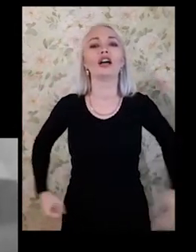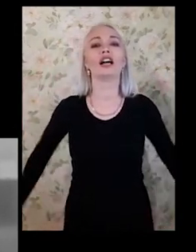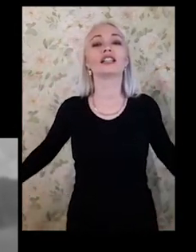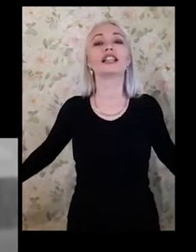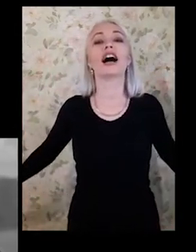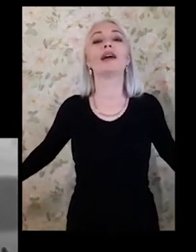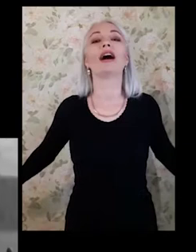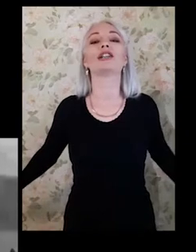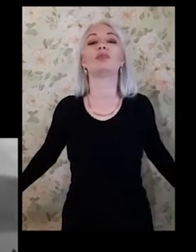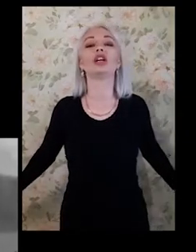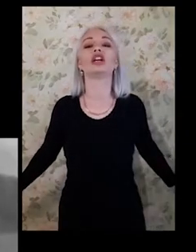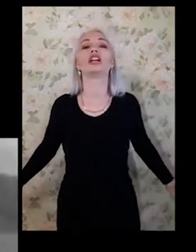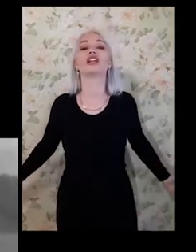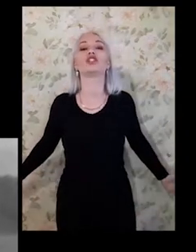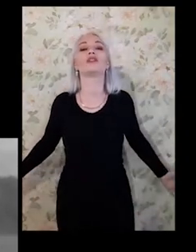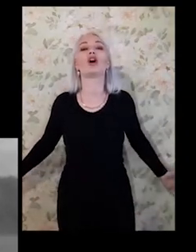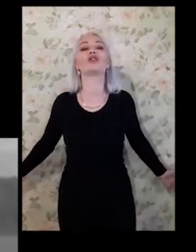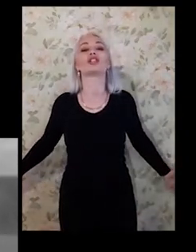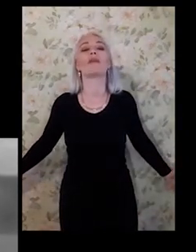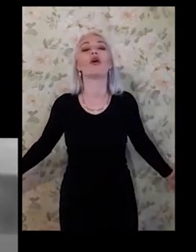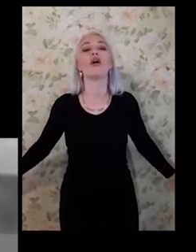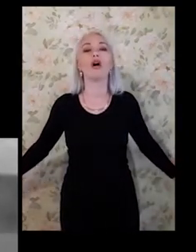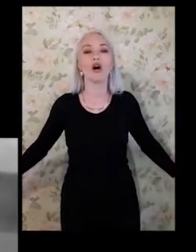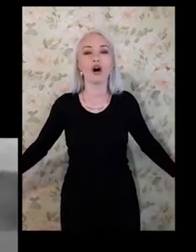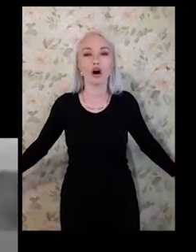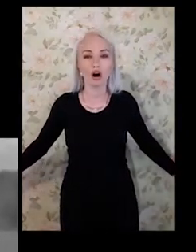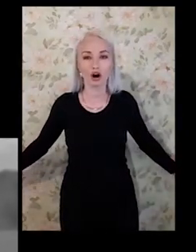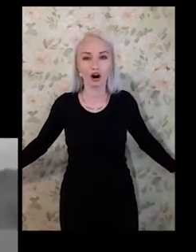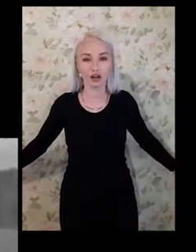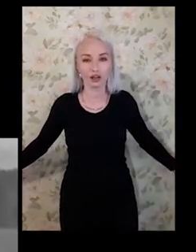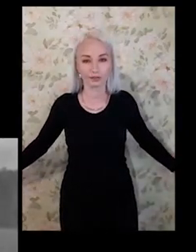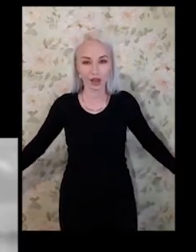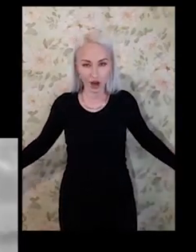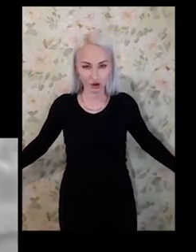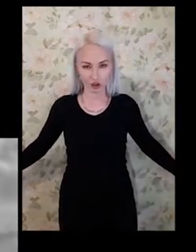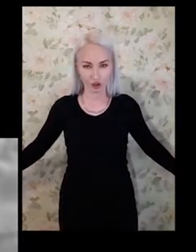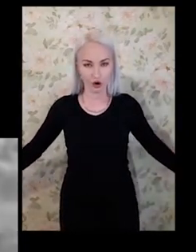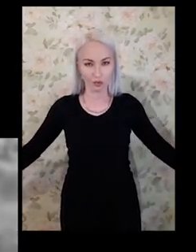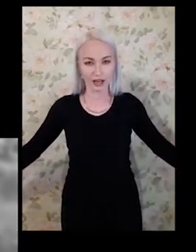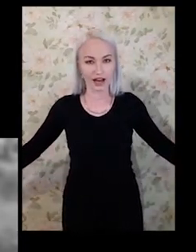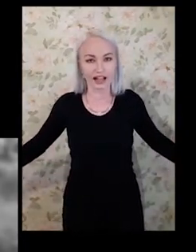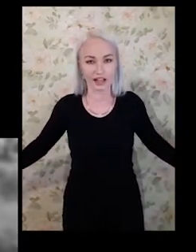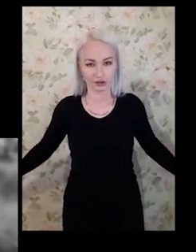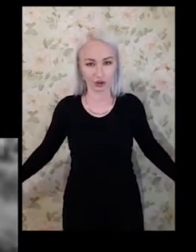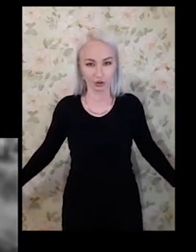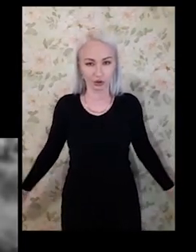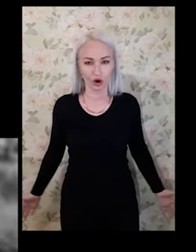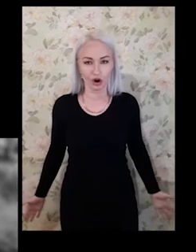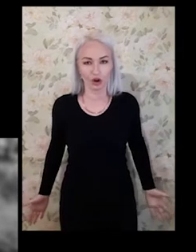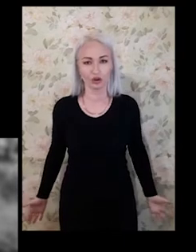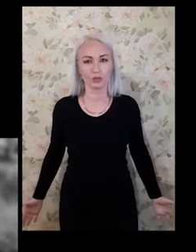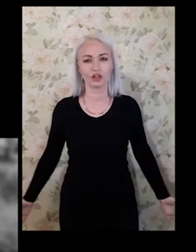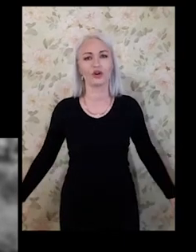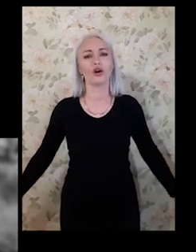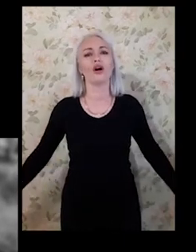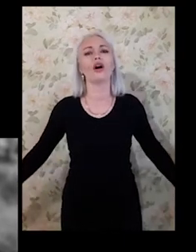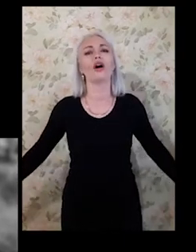бой, стала мать прикрыть его собой. Все боялась, вдруг